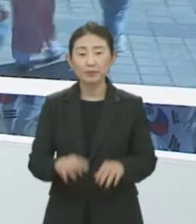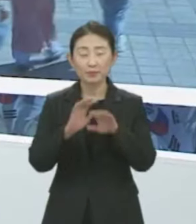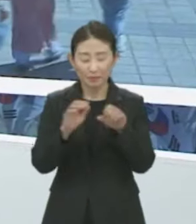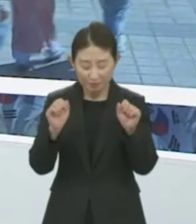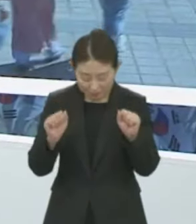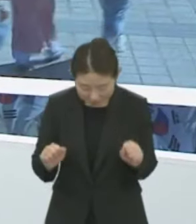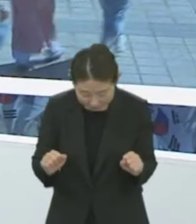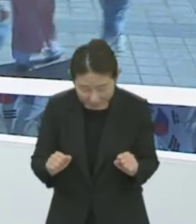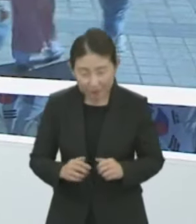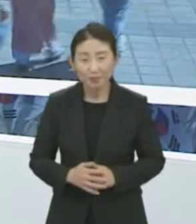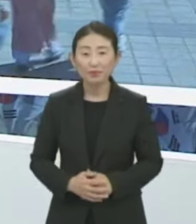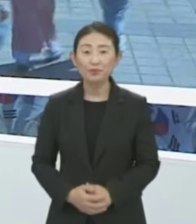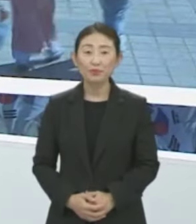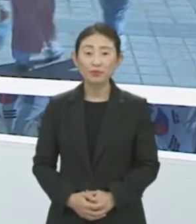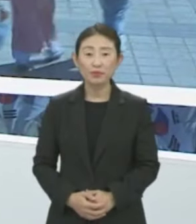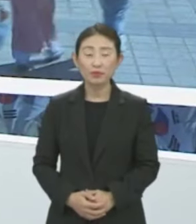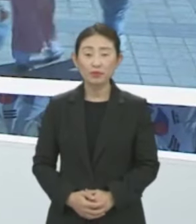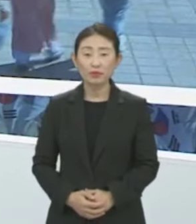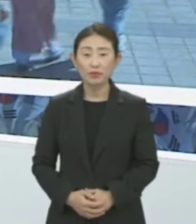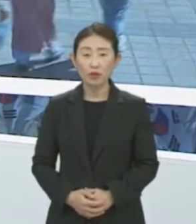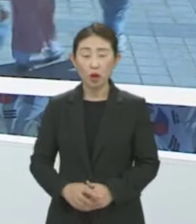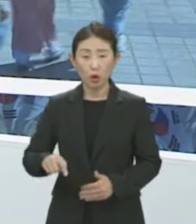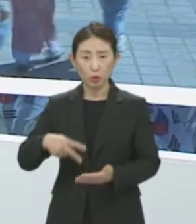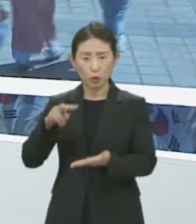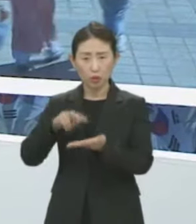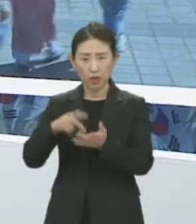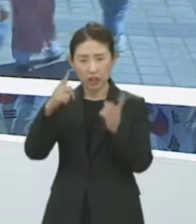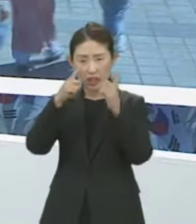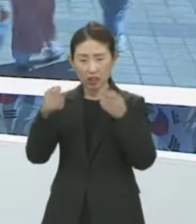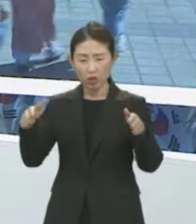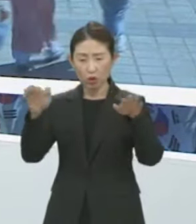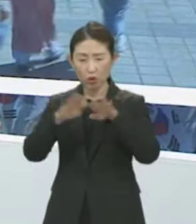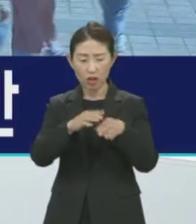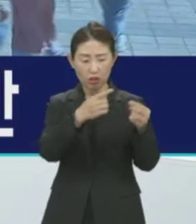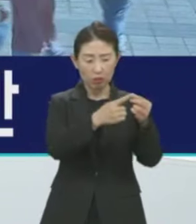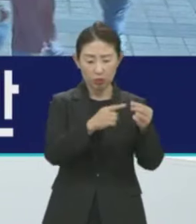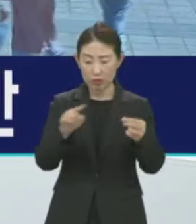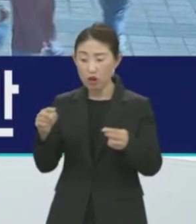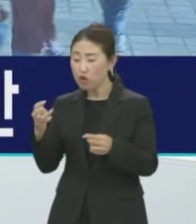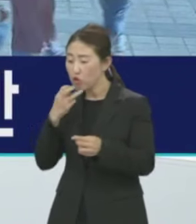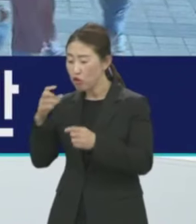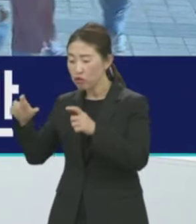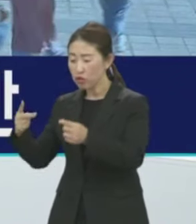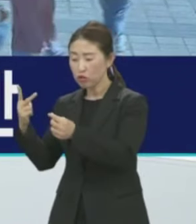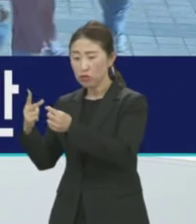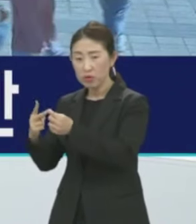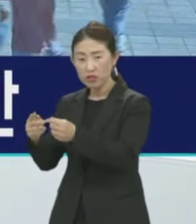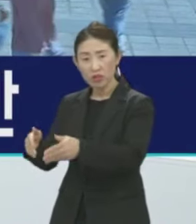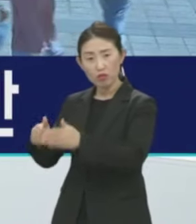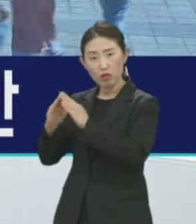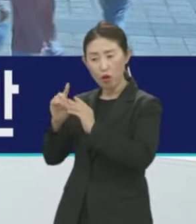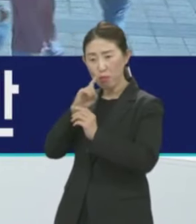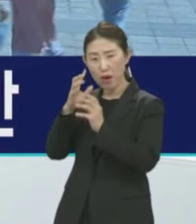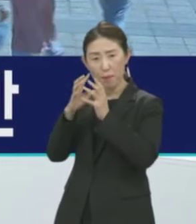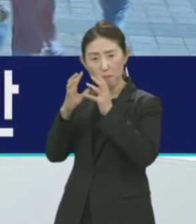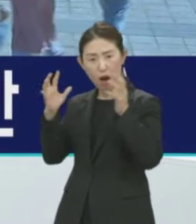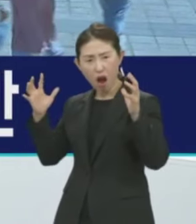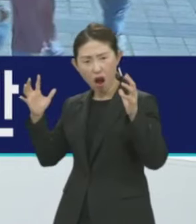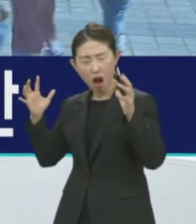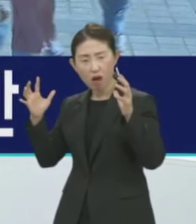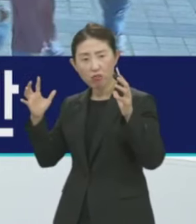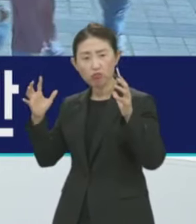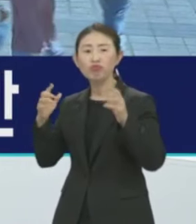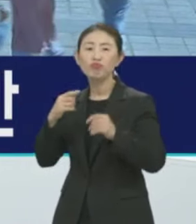시청자 여러분, 안녕하십니까? 수도권의 제2독립기념관 건립이 갑작스럽게 추진되면서 그동안